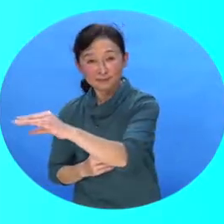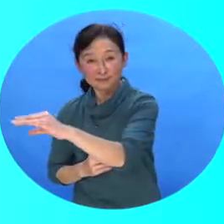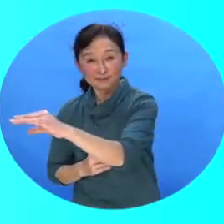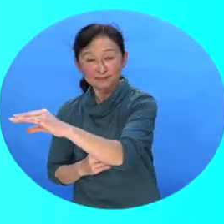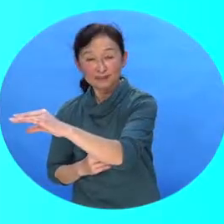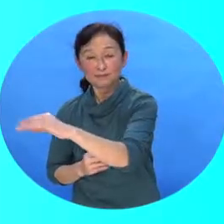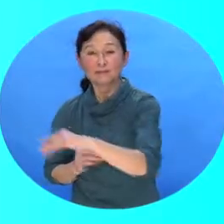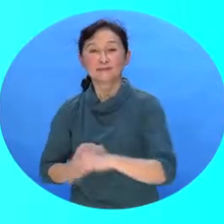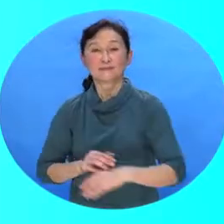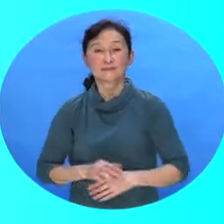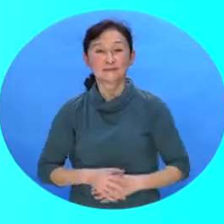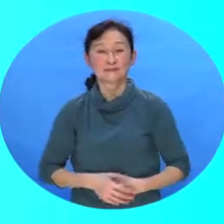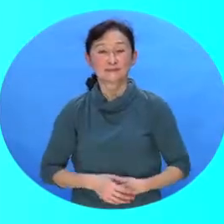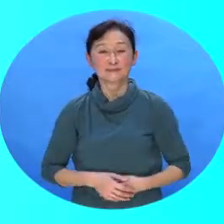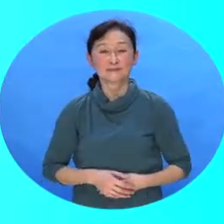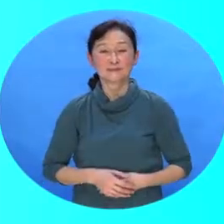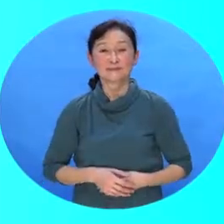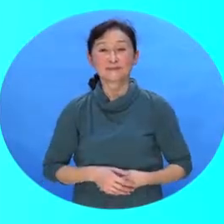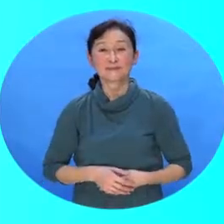みました。